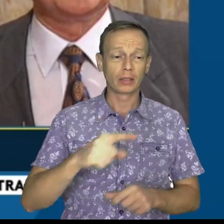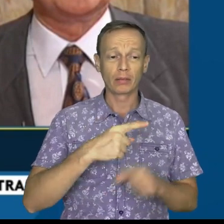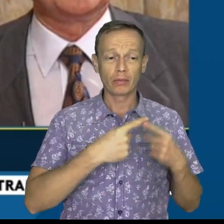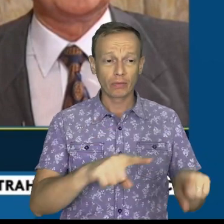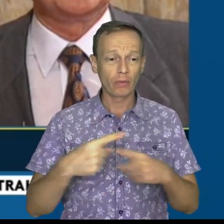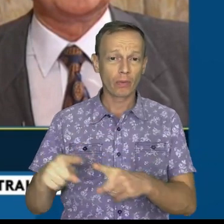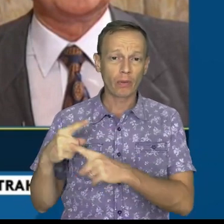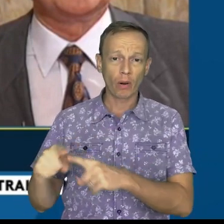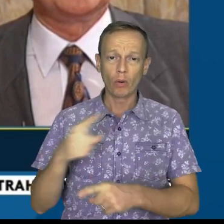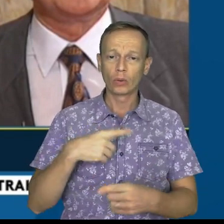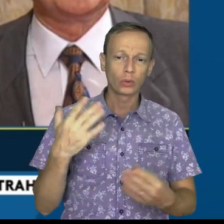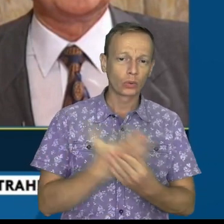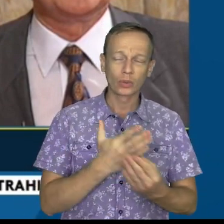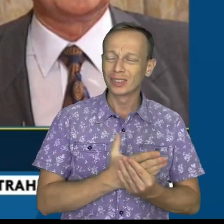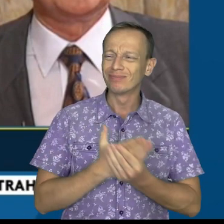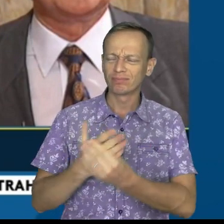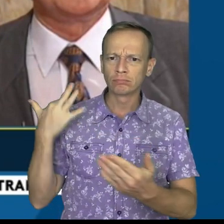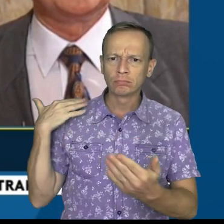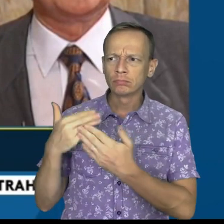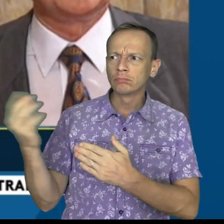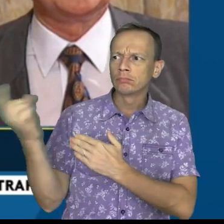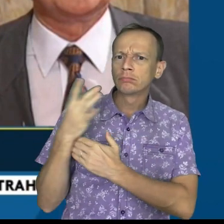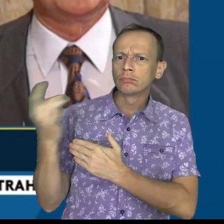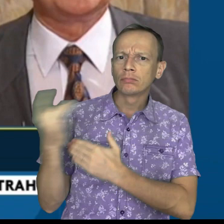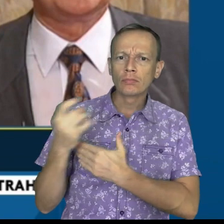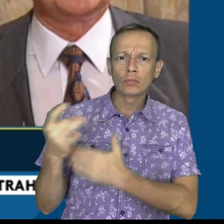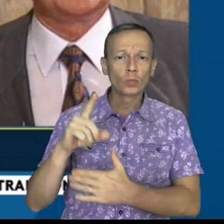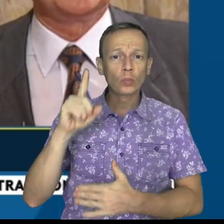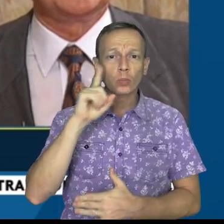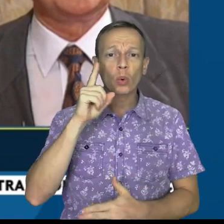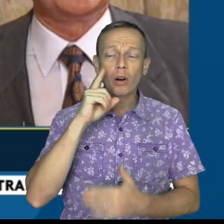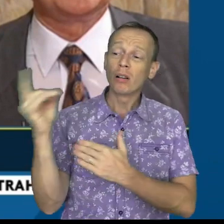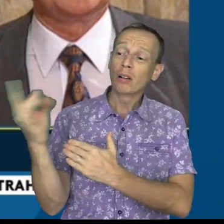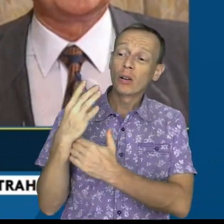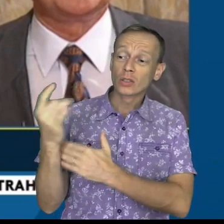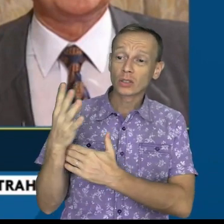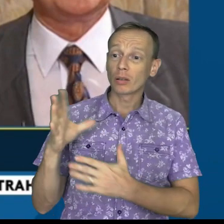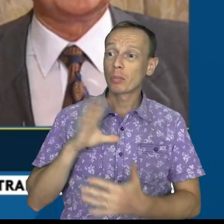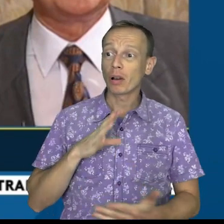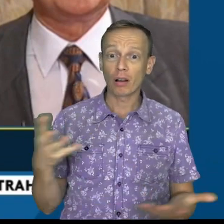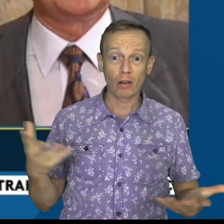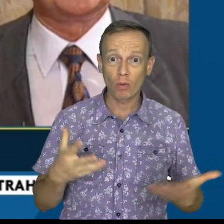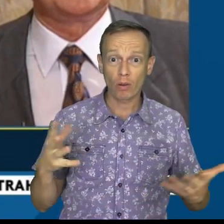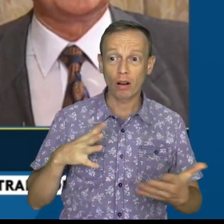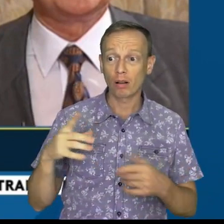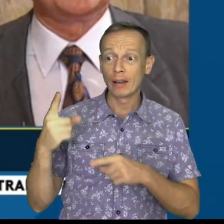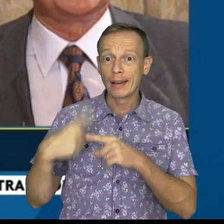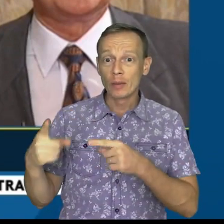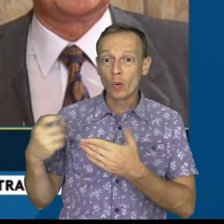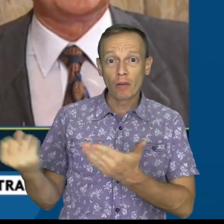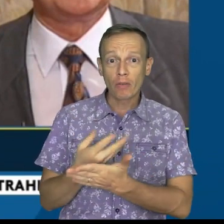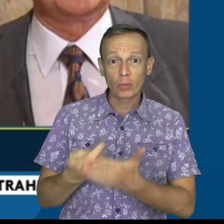les personnes pour lesquelles les dossiers ont été rejetés parce qu'ils ont été rejetés au titre